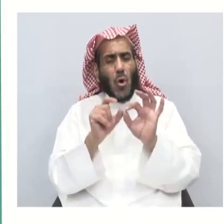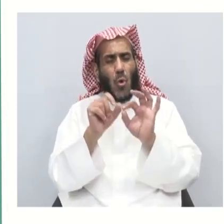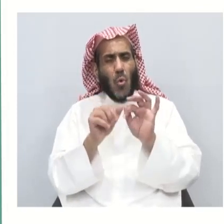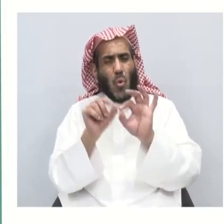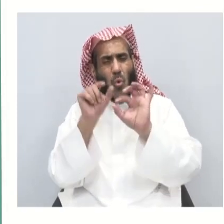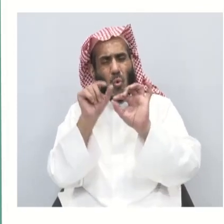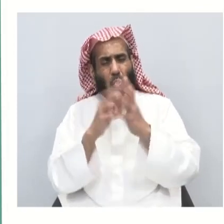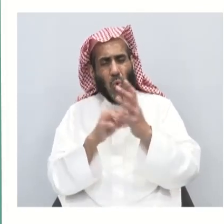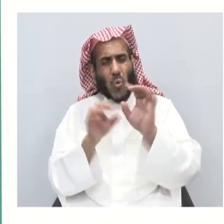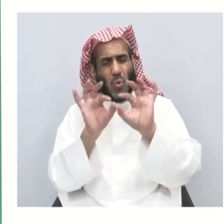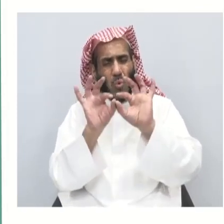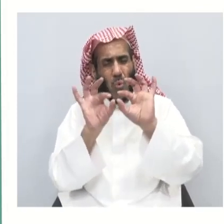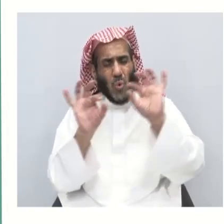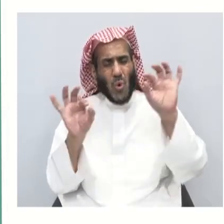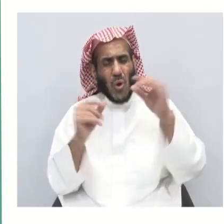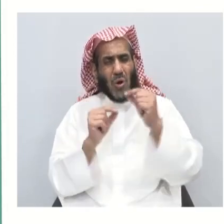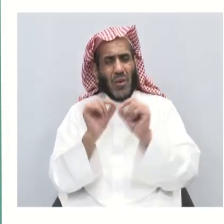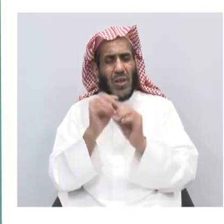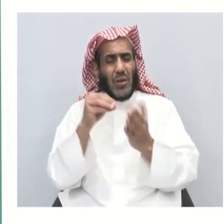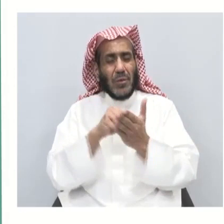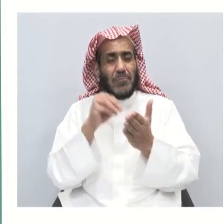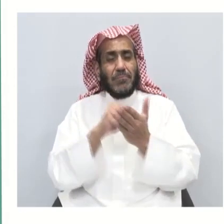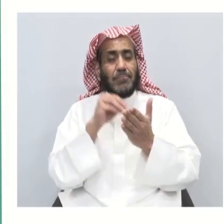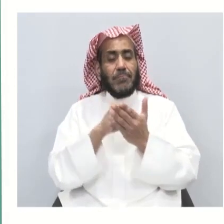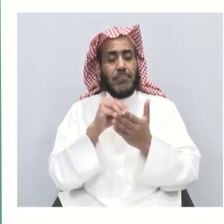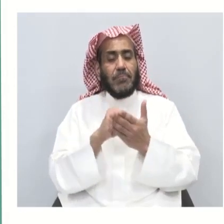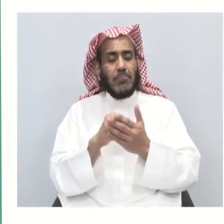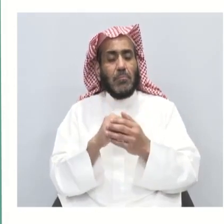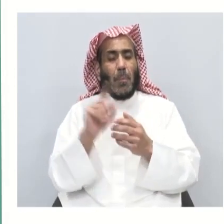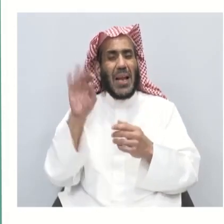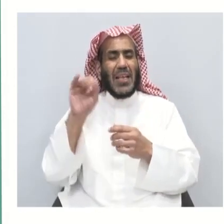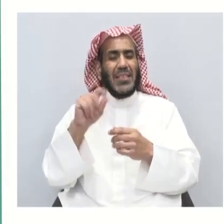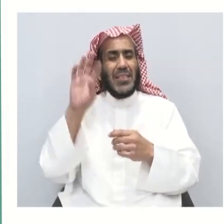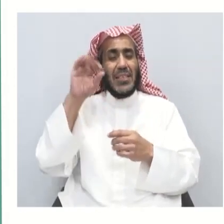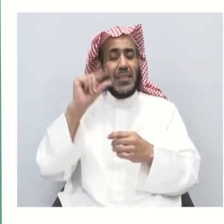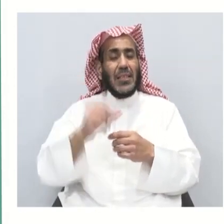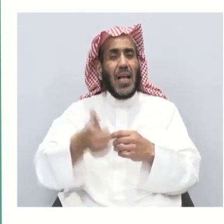رفيعة متراصة تحتوي على بلاستيدات خضراء.